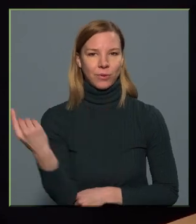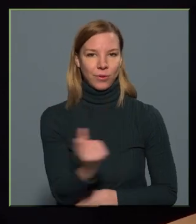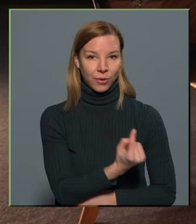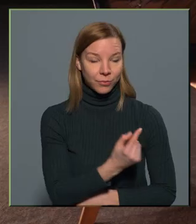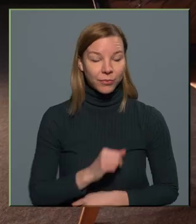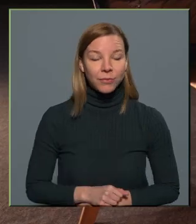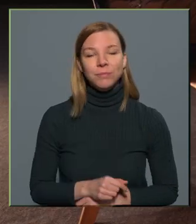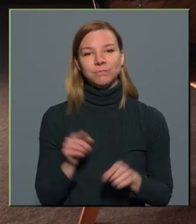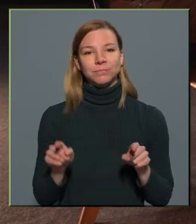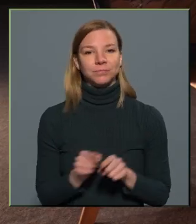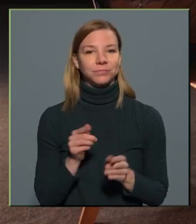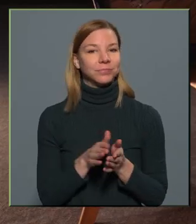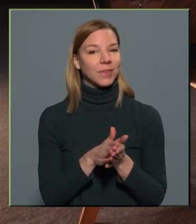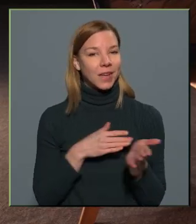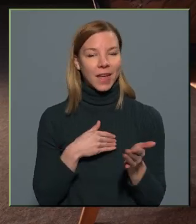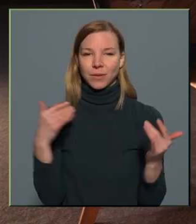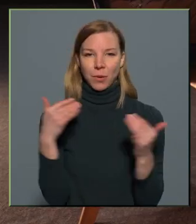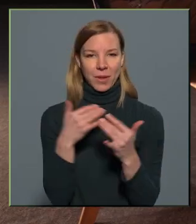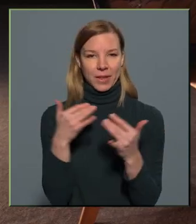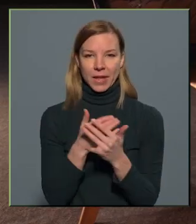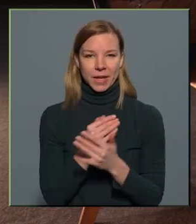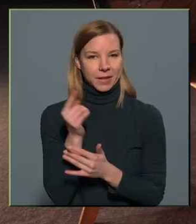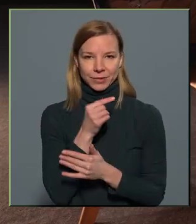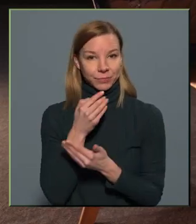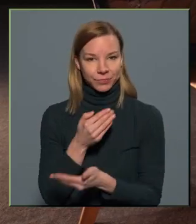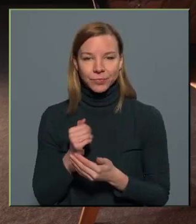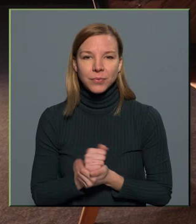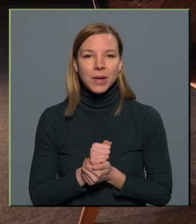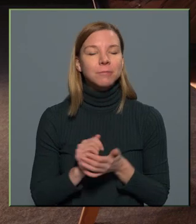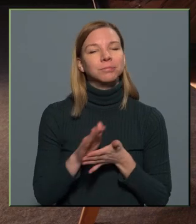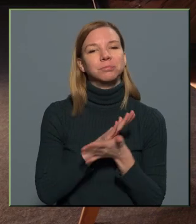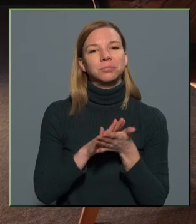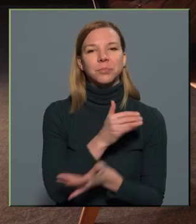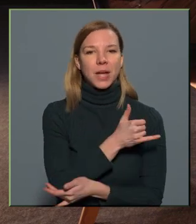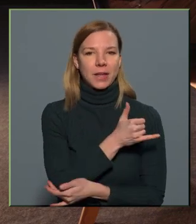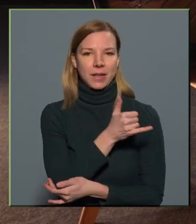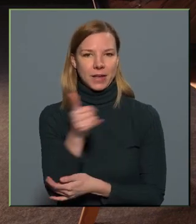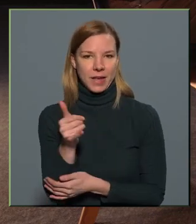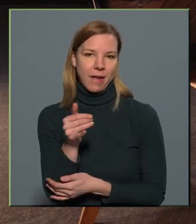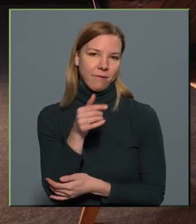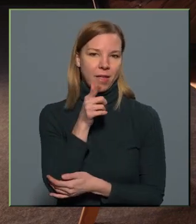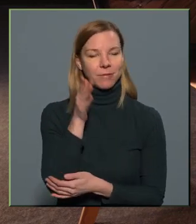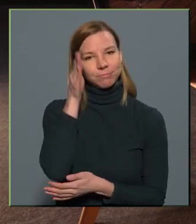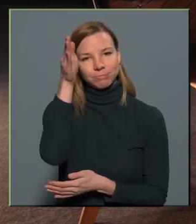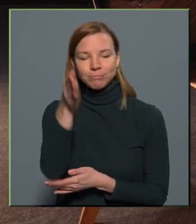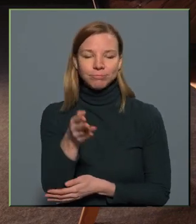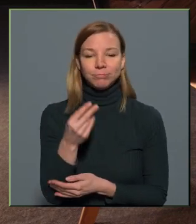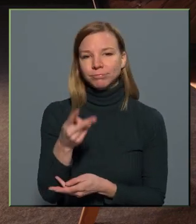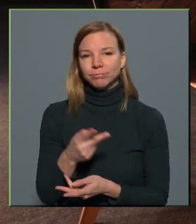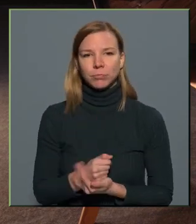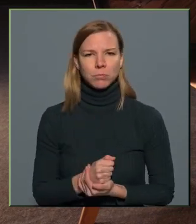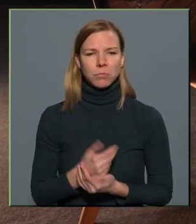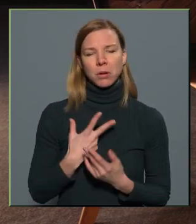is kezdjük a beszélgetést, hogy milyen esztendőnek nézelébe, polgármester úr. Én egy